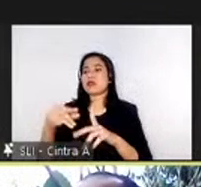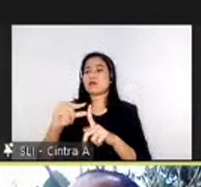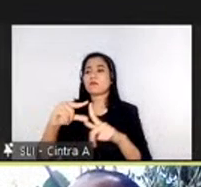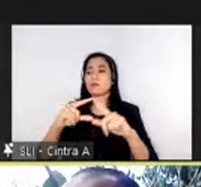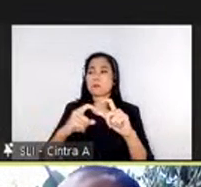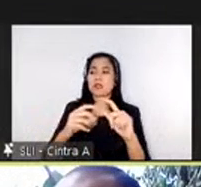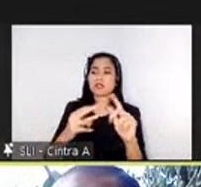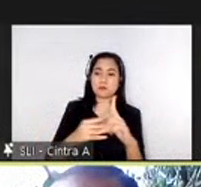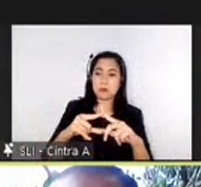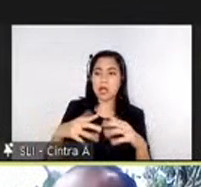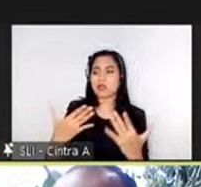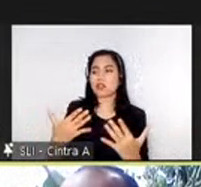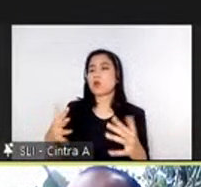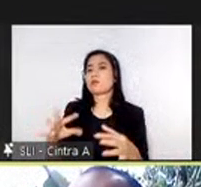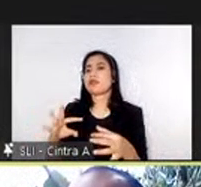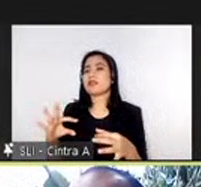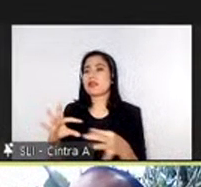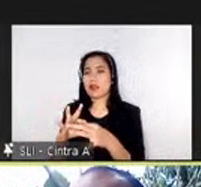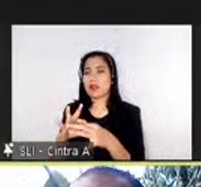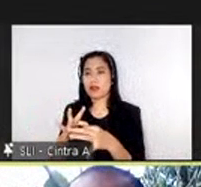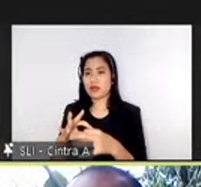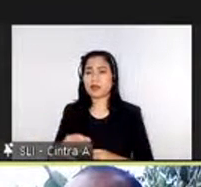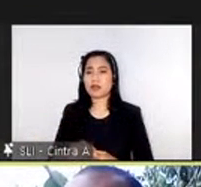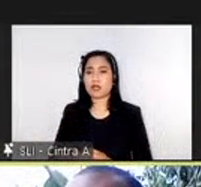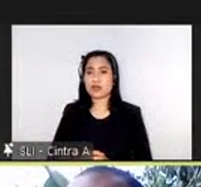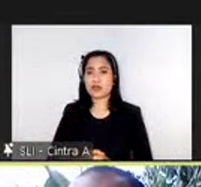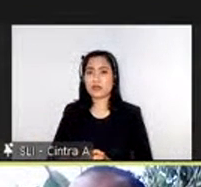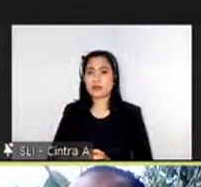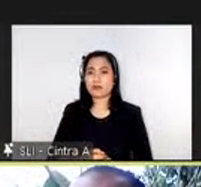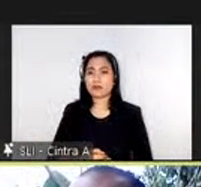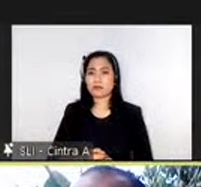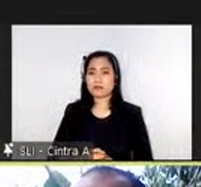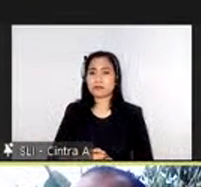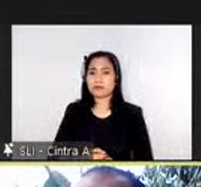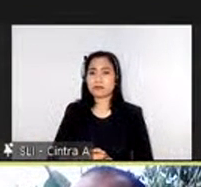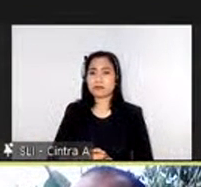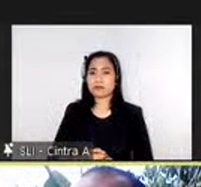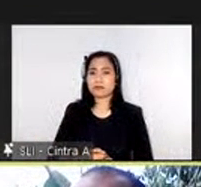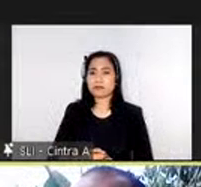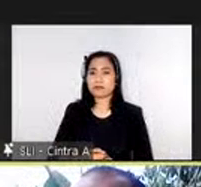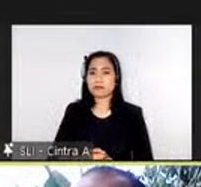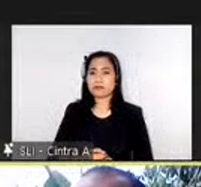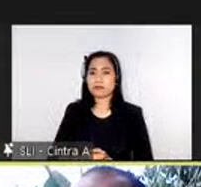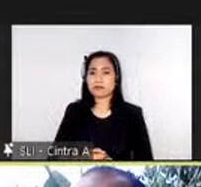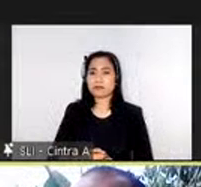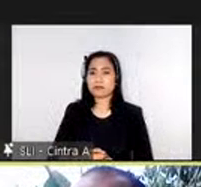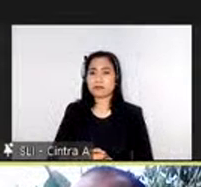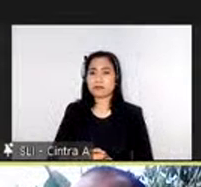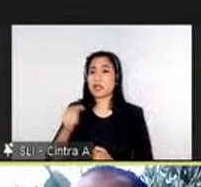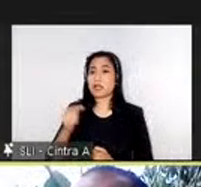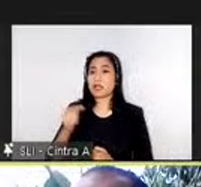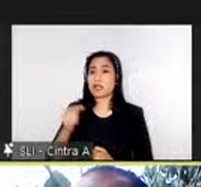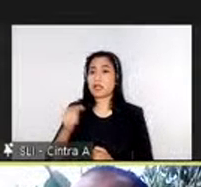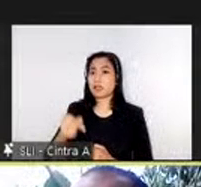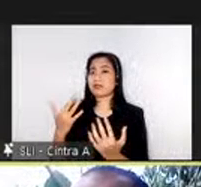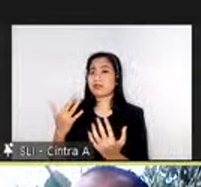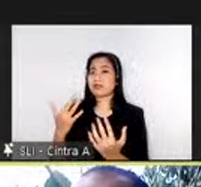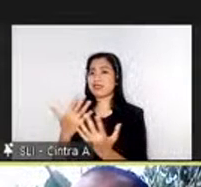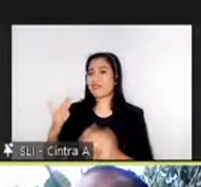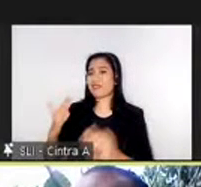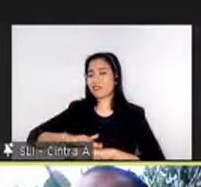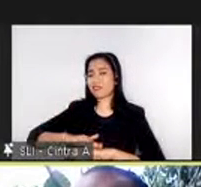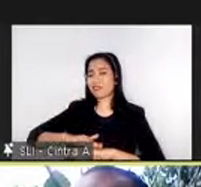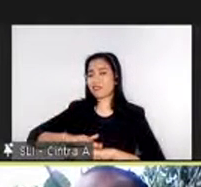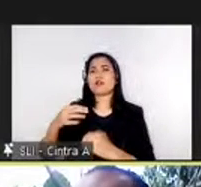kemitraan kedua juga di klustter masyarakat adat ini akan ada dorongan arahan